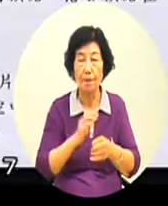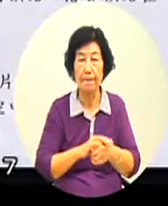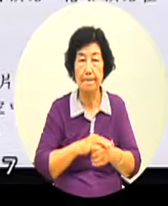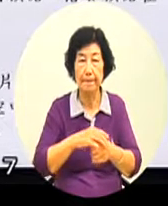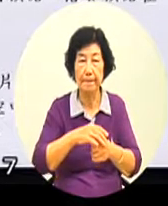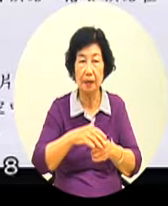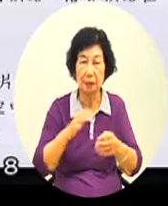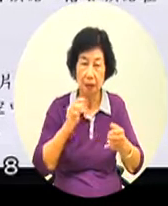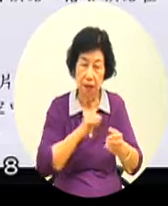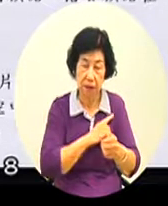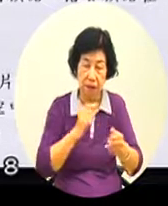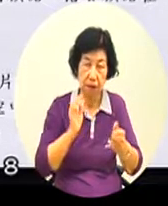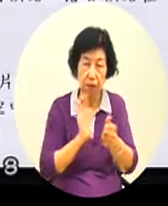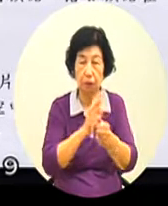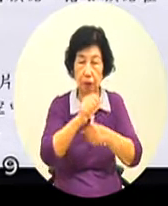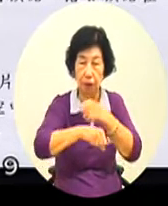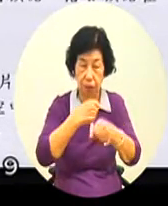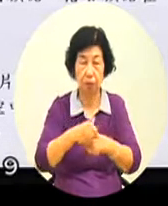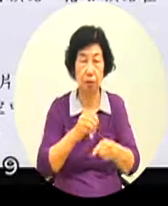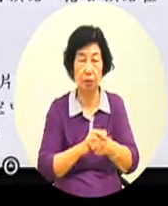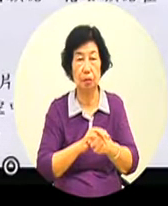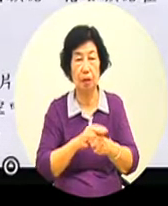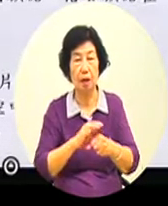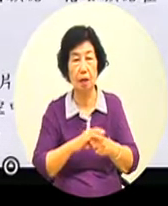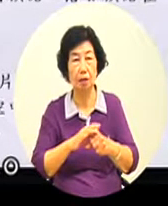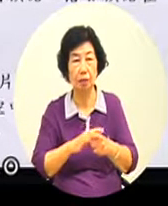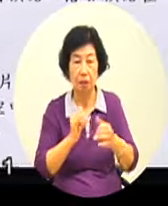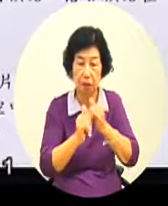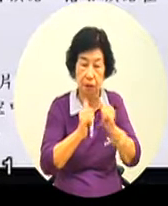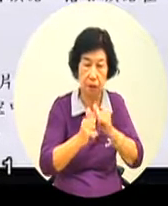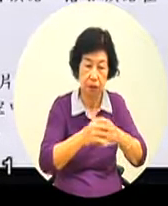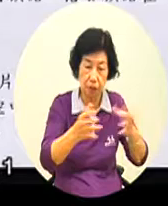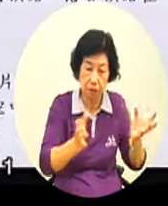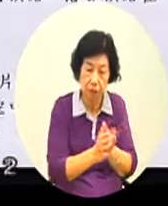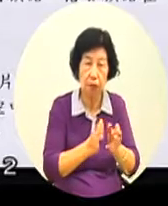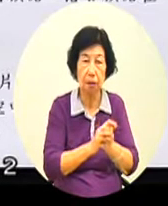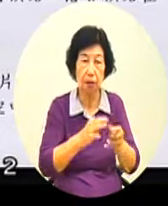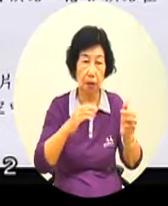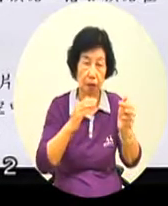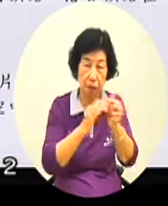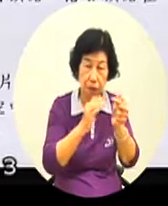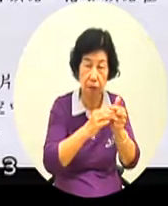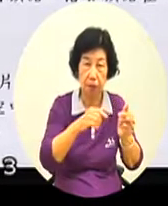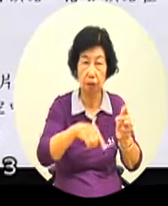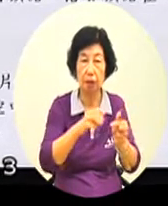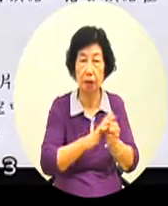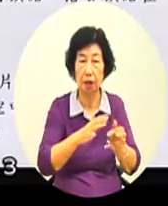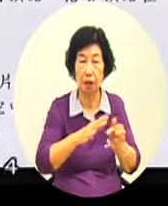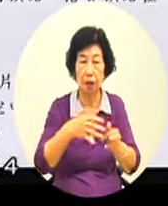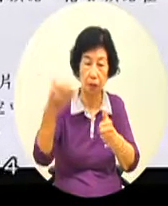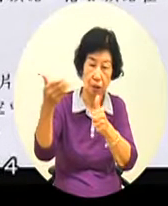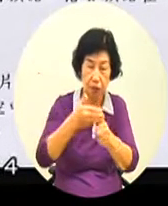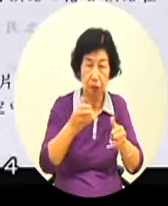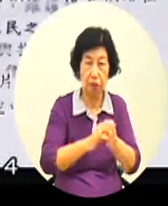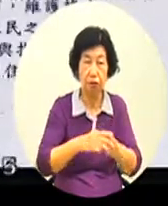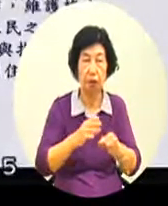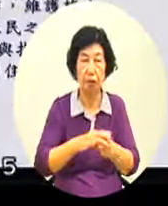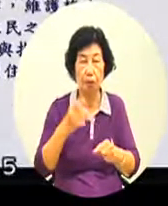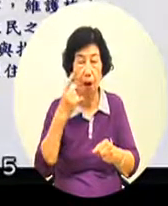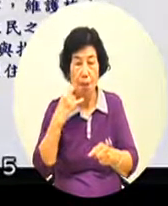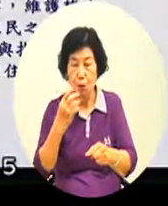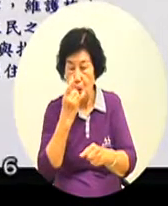我们原住民的家庭社团或教会能多被使用，将有利于族语的传承。以上报告呢，